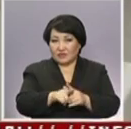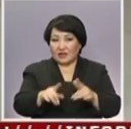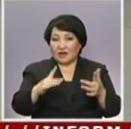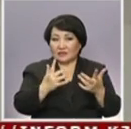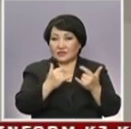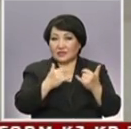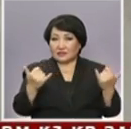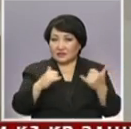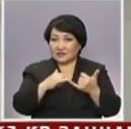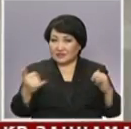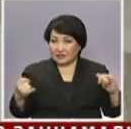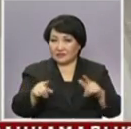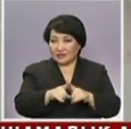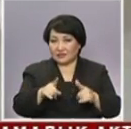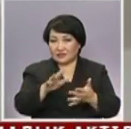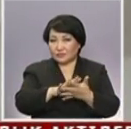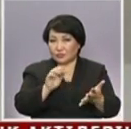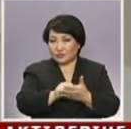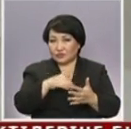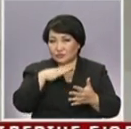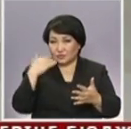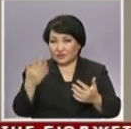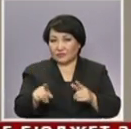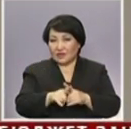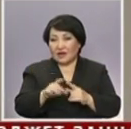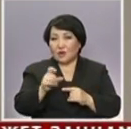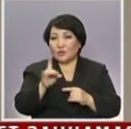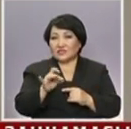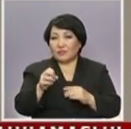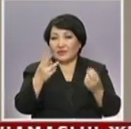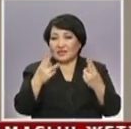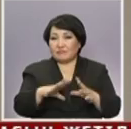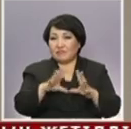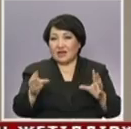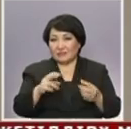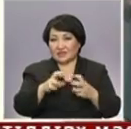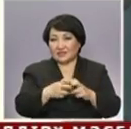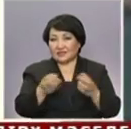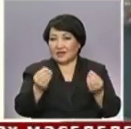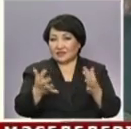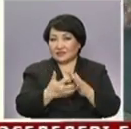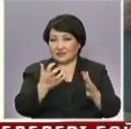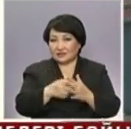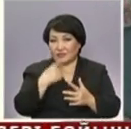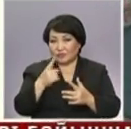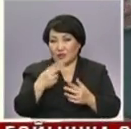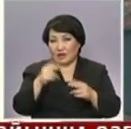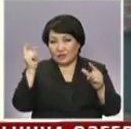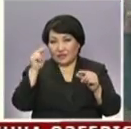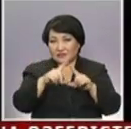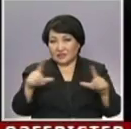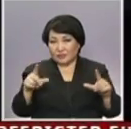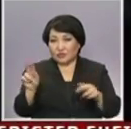шаралары сақталмаған. Әуезов аудандық білім бөлімінің мамандары бар мәселені қаржыға кептіреді. Айтуларынша, бұл мектеп жөндеу кезегінде тұр